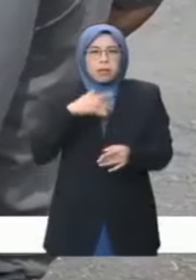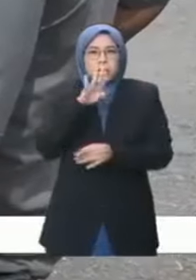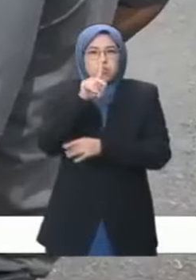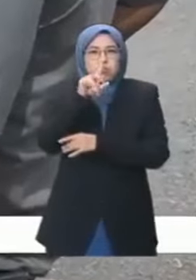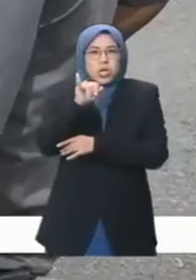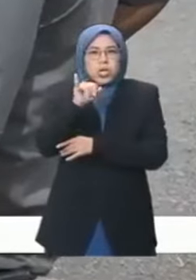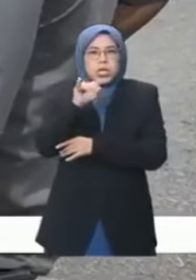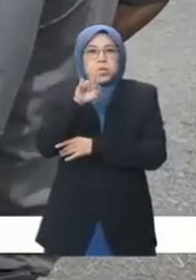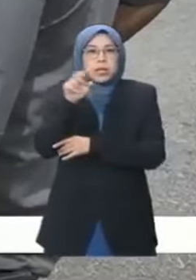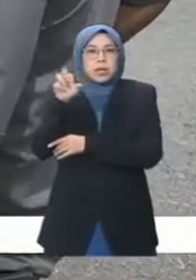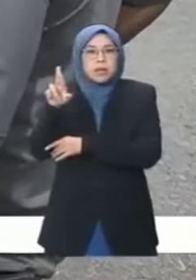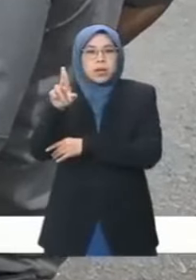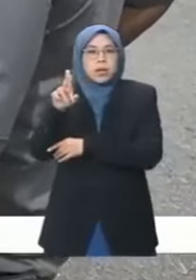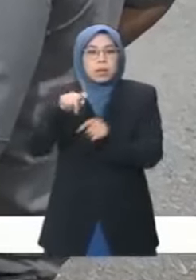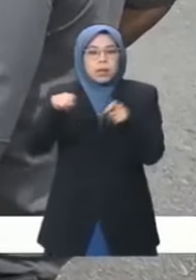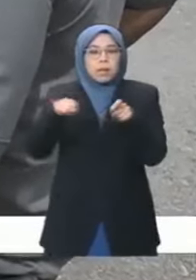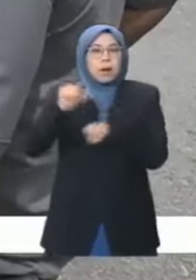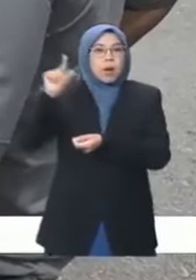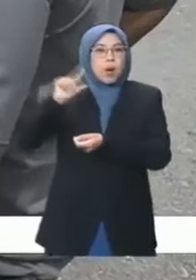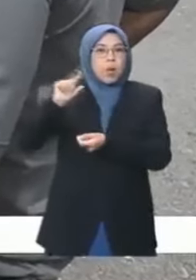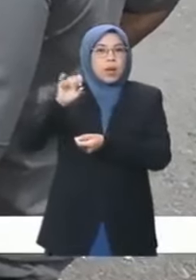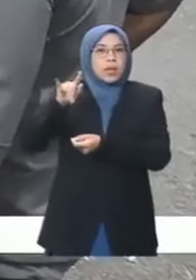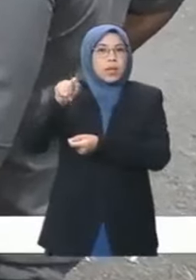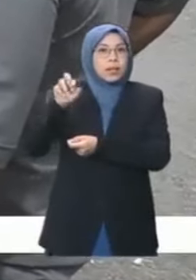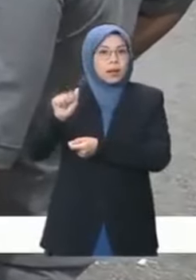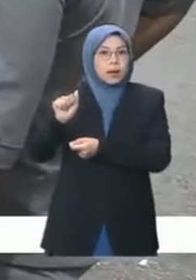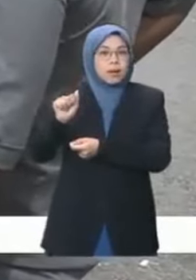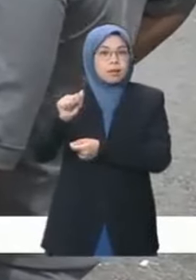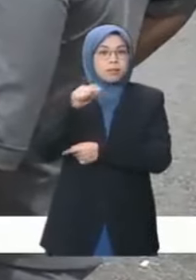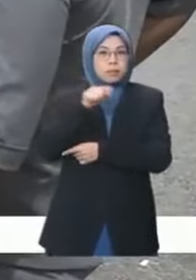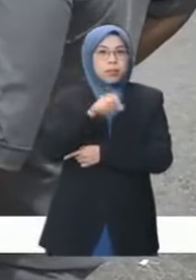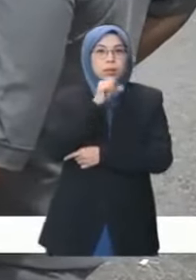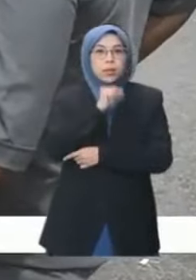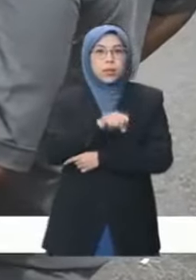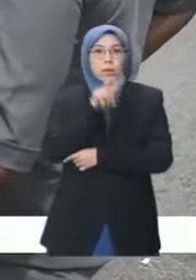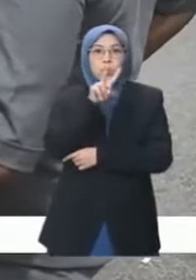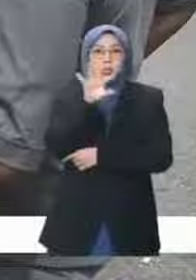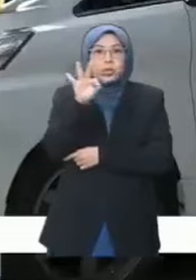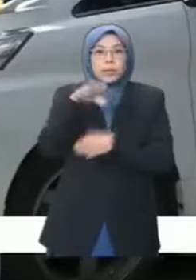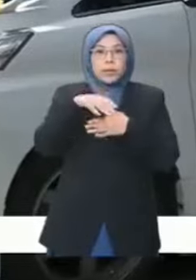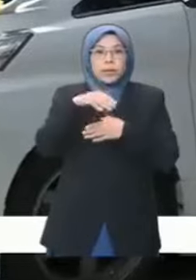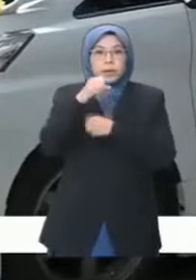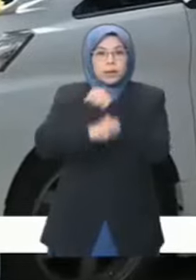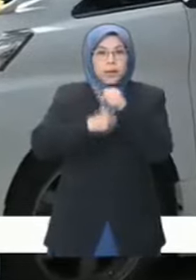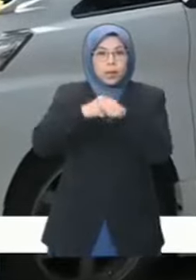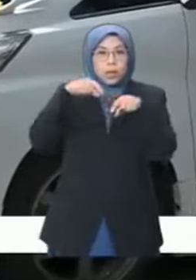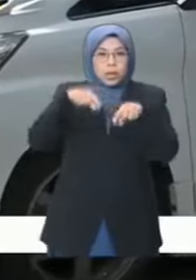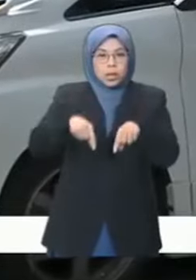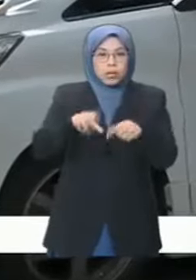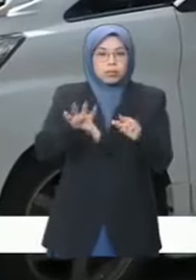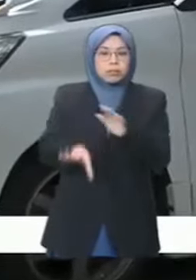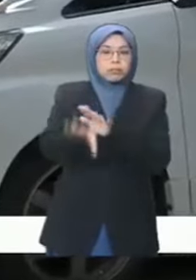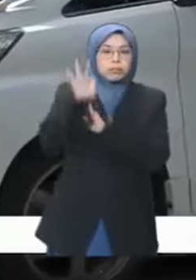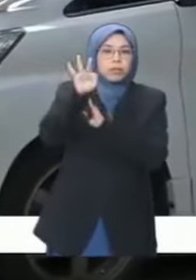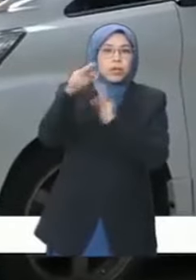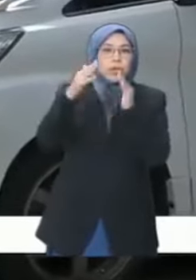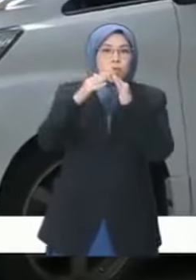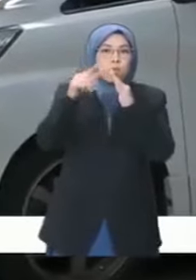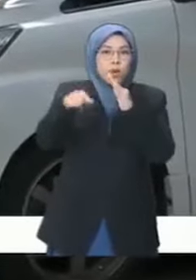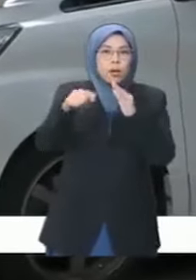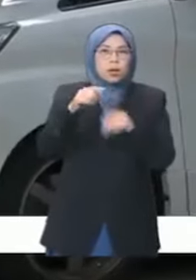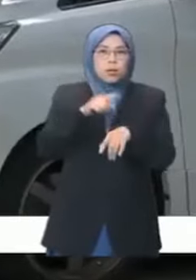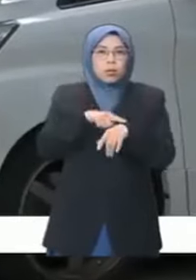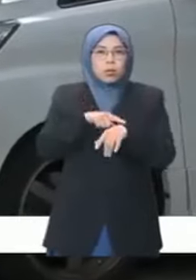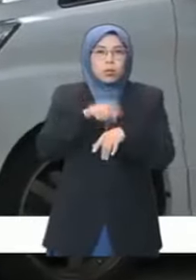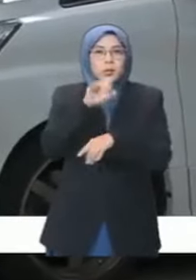di Gombak Setia. Mayat pempengaruh Rajeswari yang berumur 29 tahun itu ditemui di rumahnya